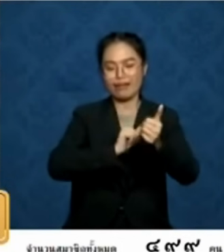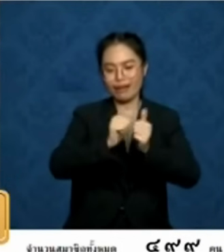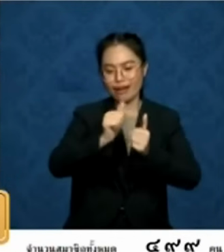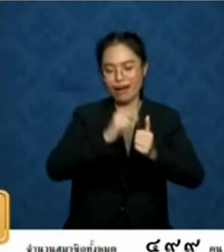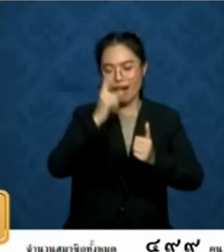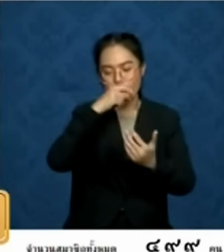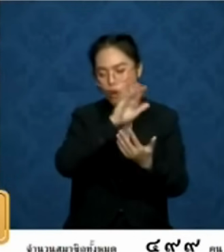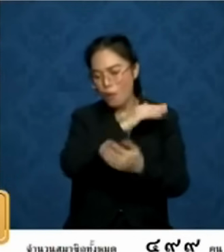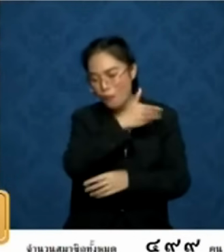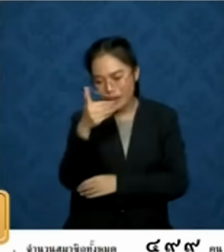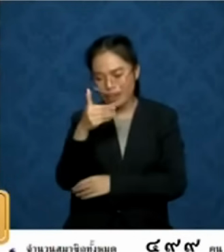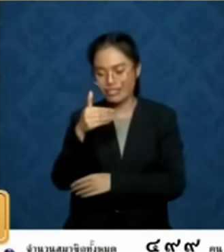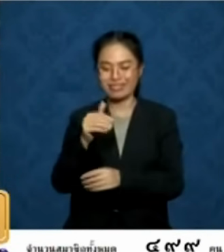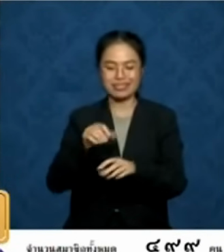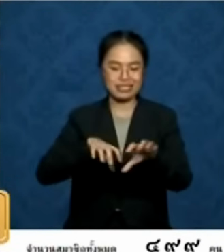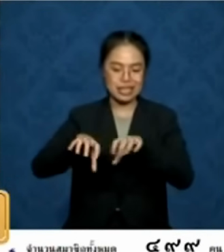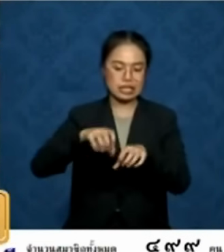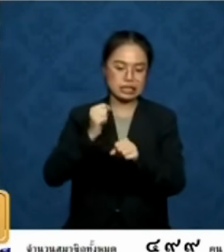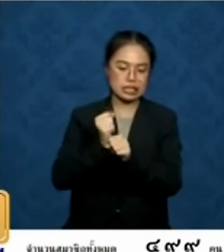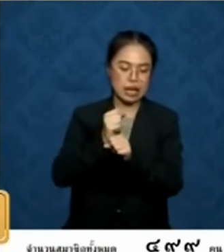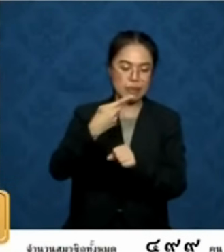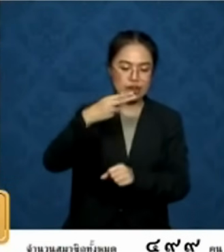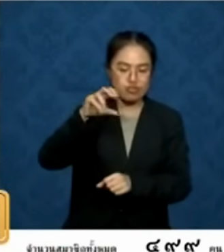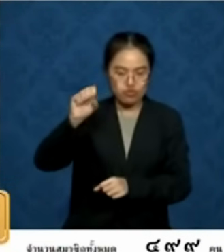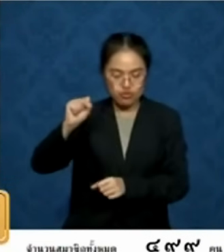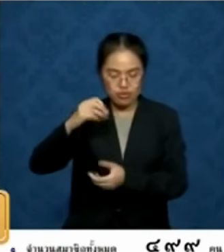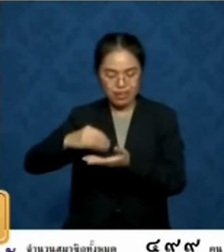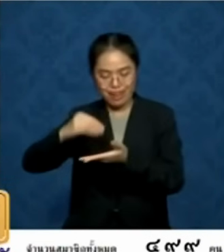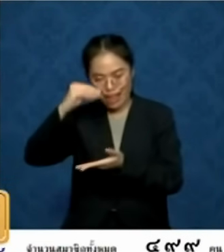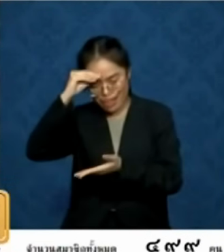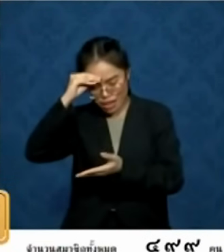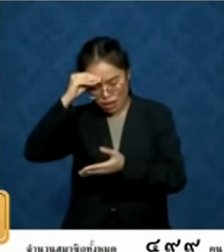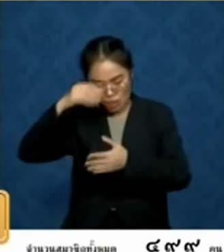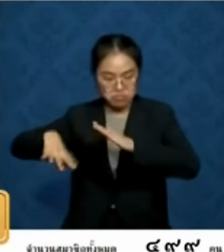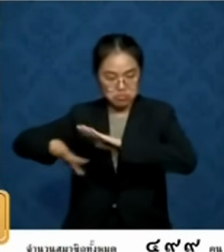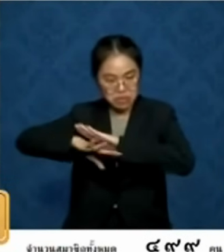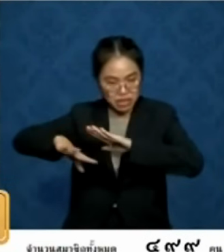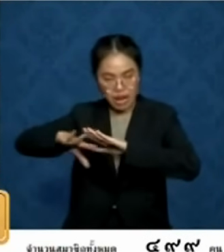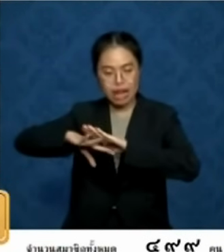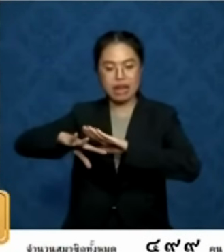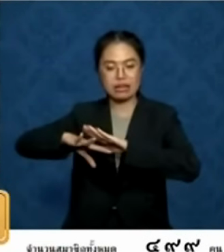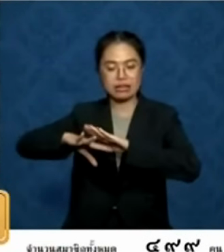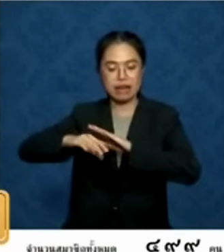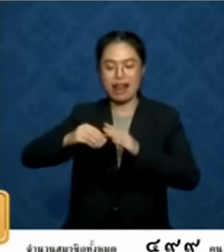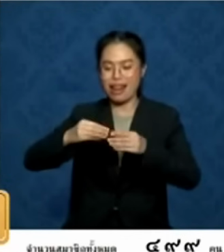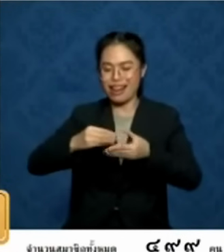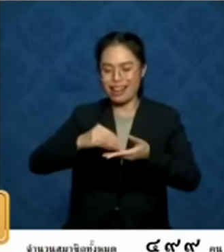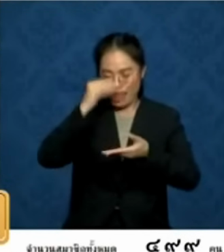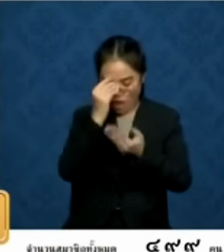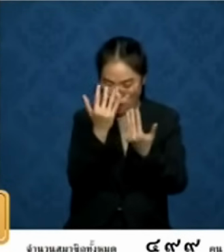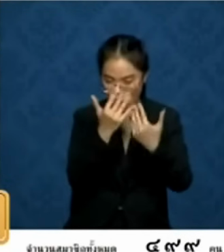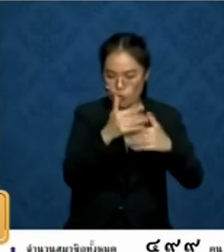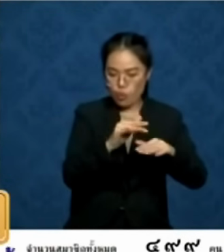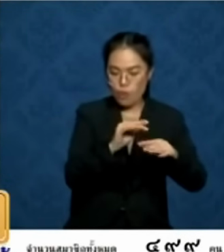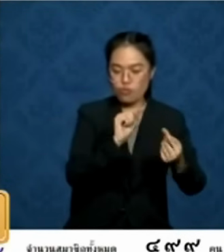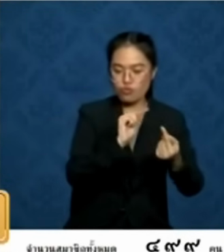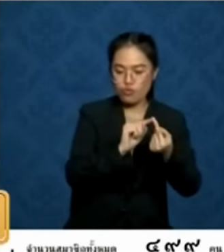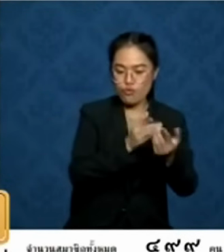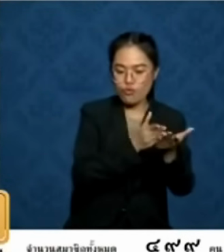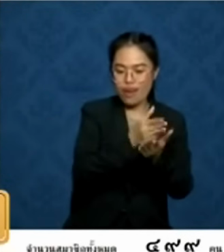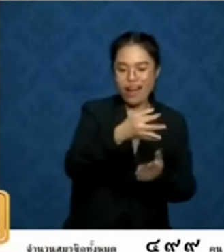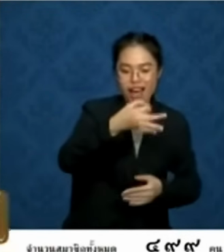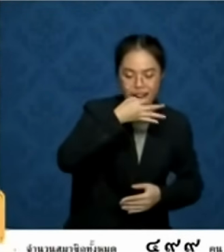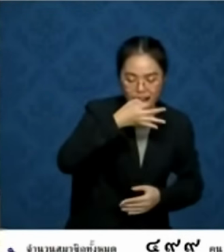ดรูปแบบและหลักสูตรต่อเนื่องเพื่อเชื่อมโยงการศึกษาขั้นพื้นฐานกับอาชีวศึกษาและอุดมศึกษ